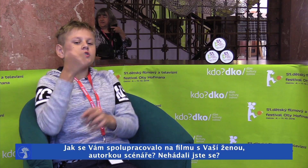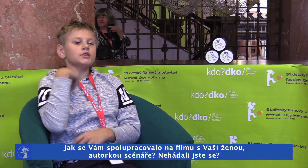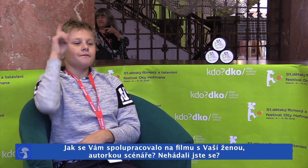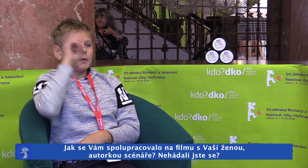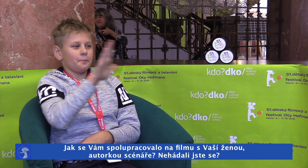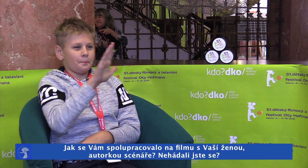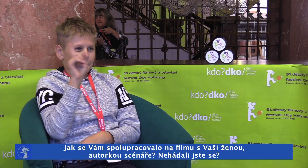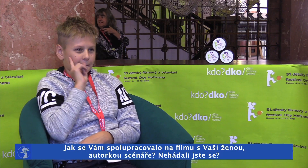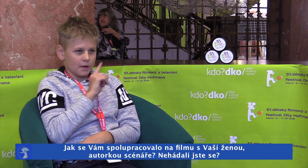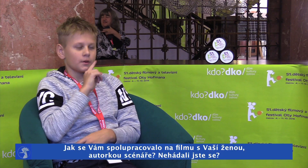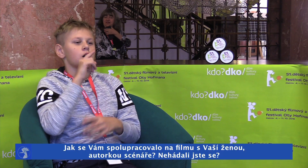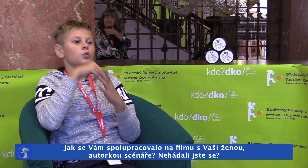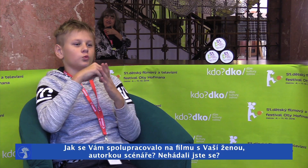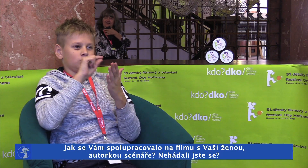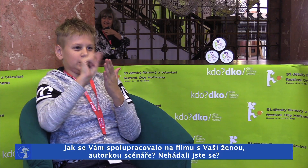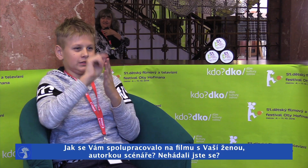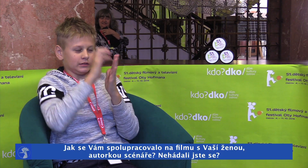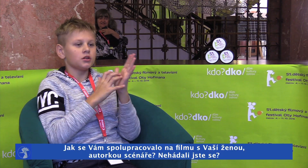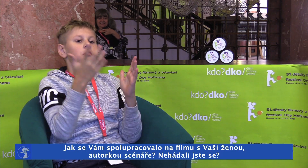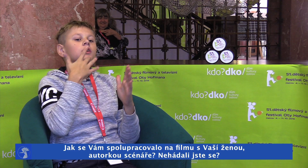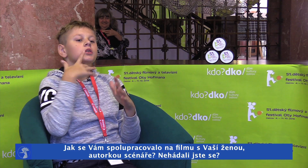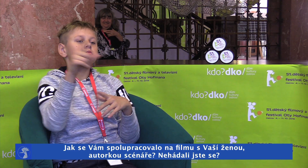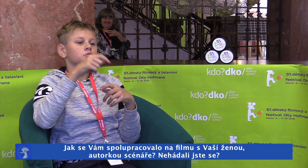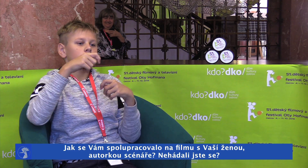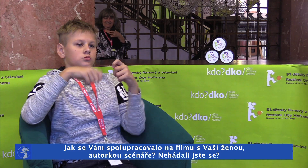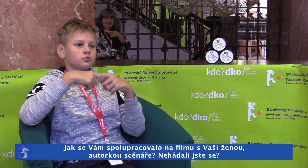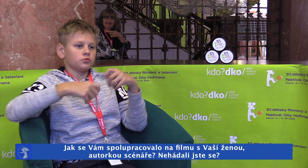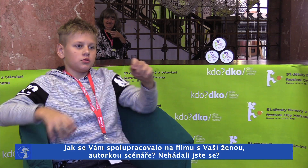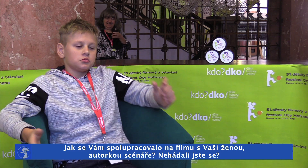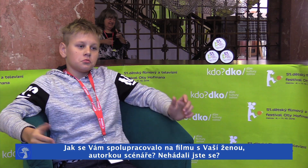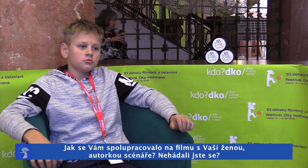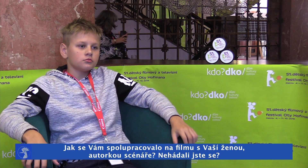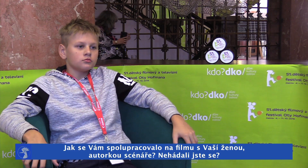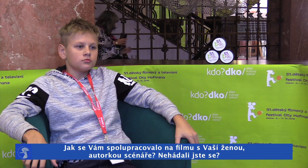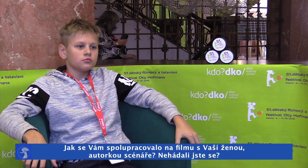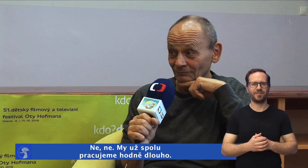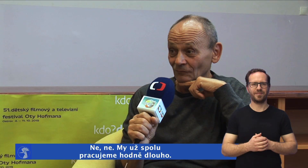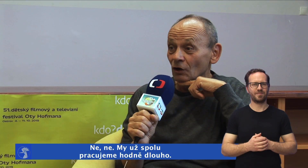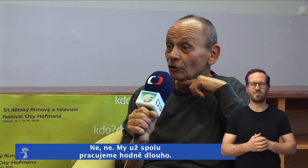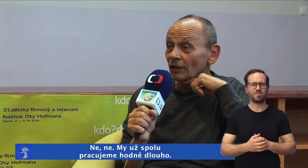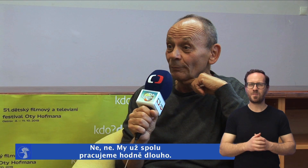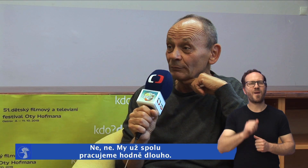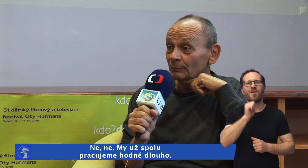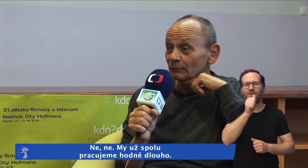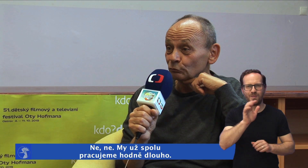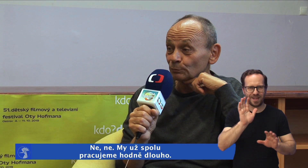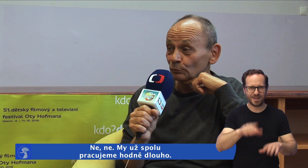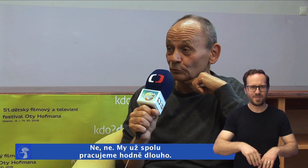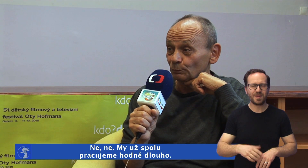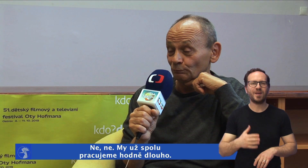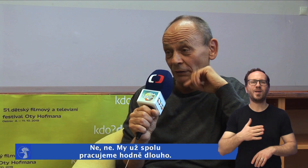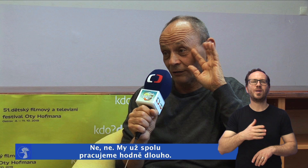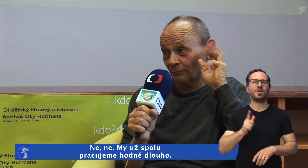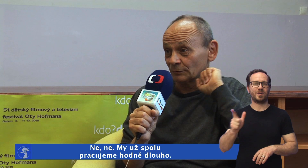Jak se vám spolupracovalo na filmu s vaší ženou, autorkou scénáře? Nehádali jste se? No ne, my už